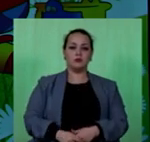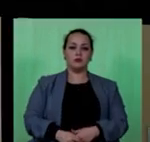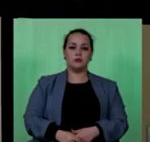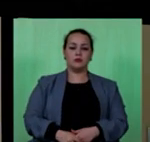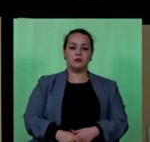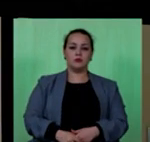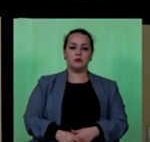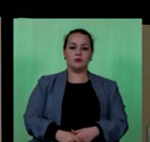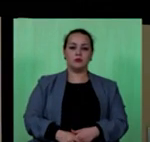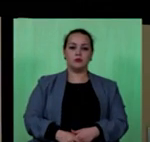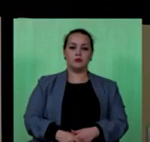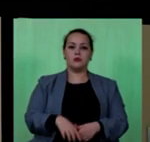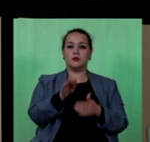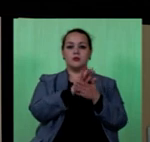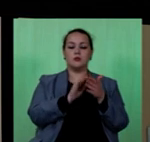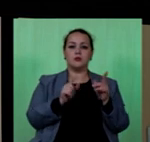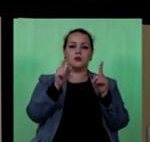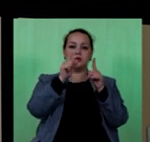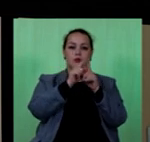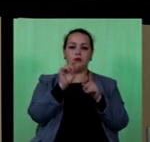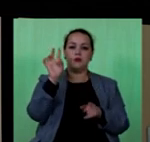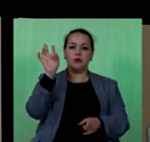записали слова ноябрь